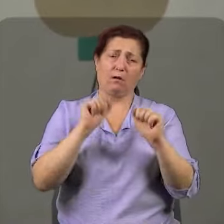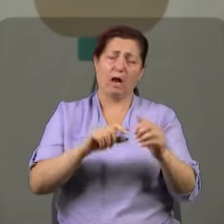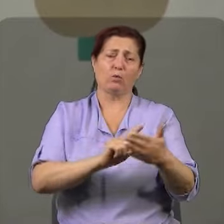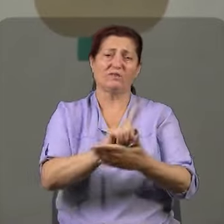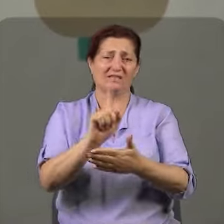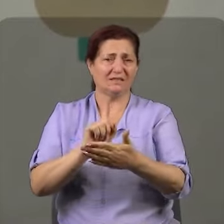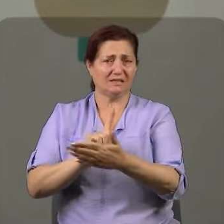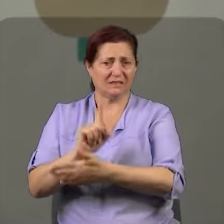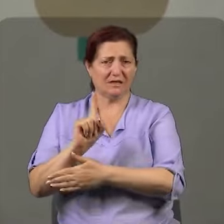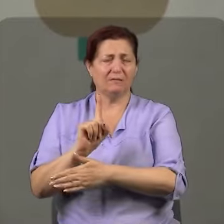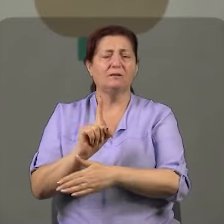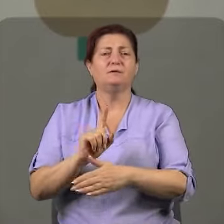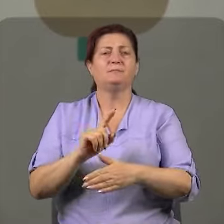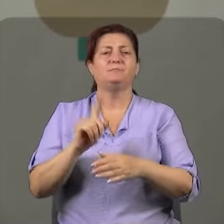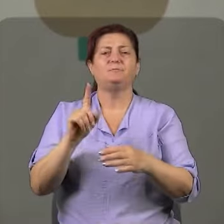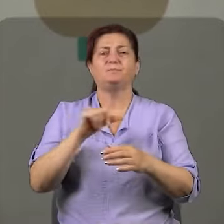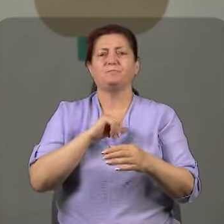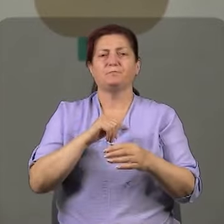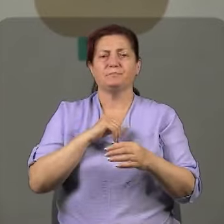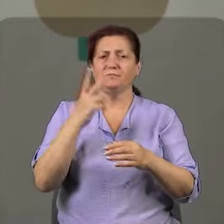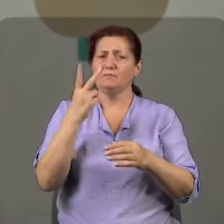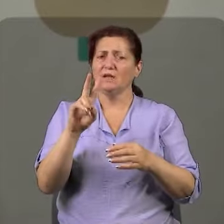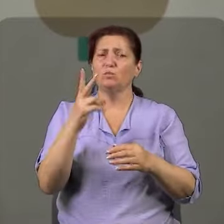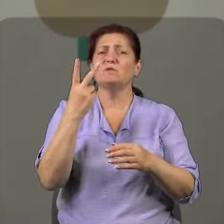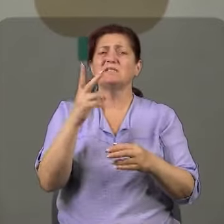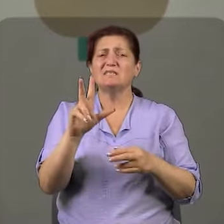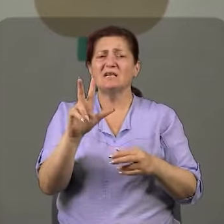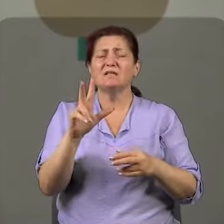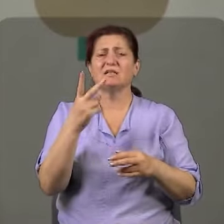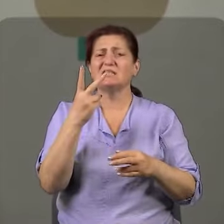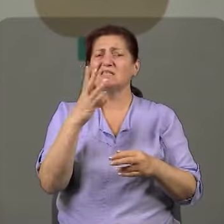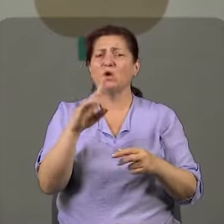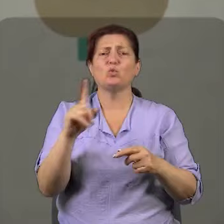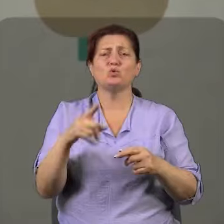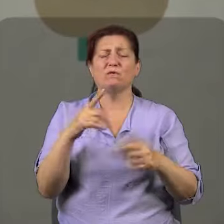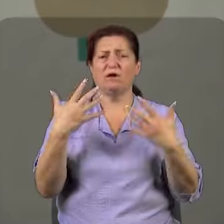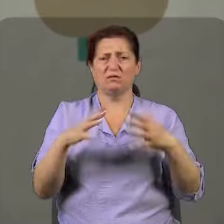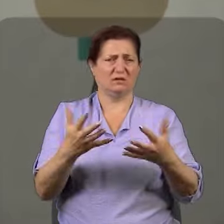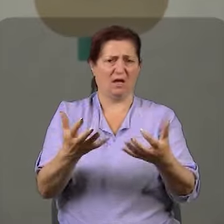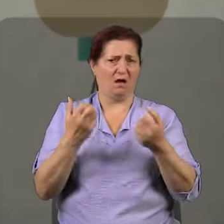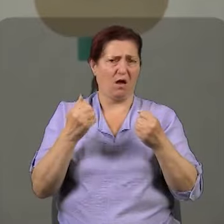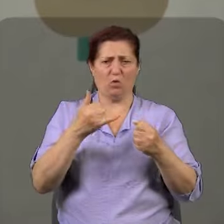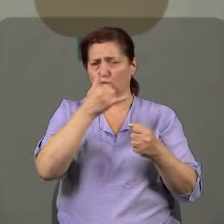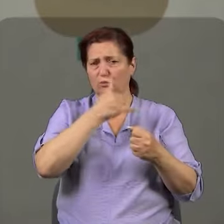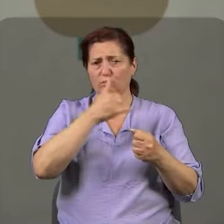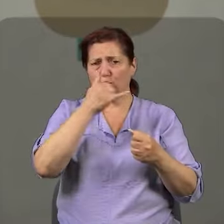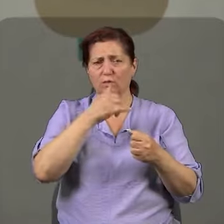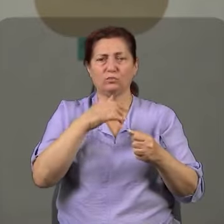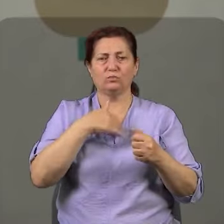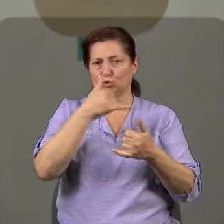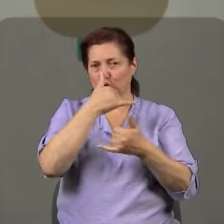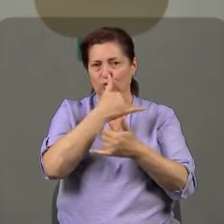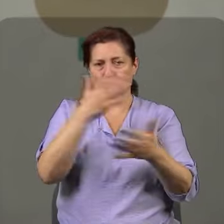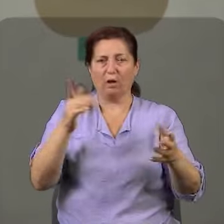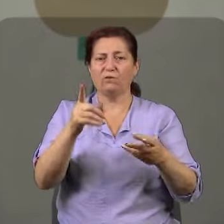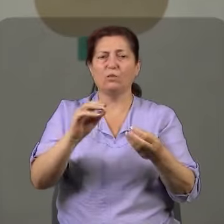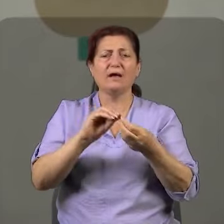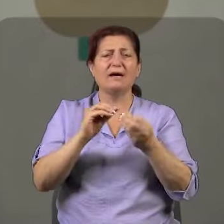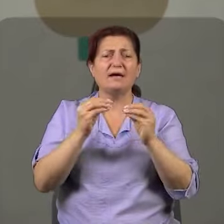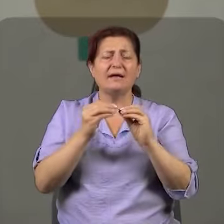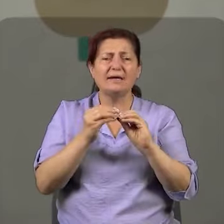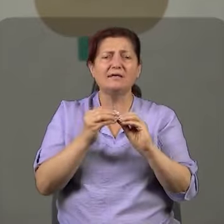իրականացնել, ապա, չգիտեմ, 22, 23, 24 թվականին արդեն անընդունելի է, որ մենք այս ժամանակ չենք կարողացել այնպիսի խնդիրներ